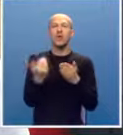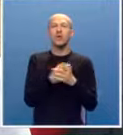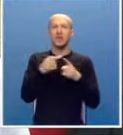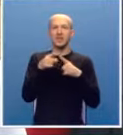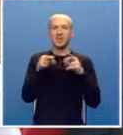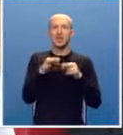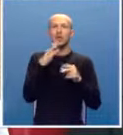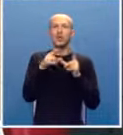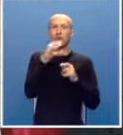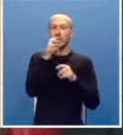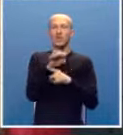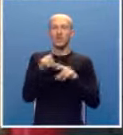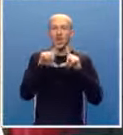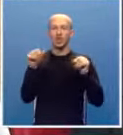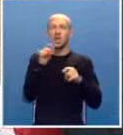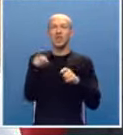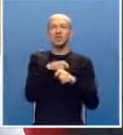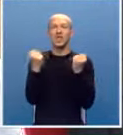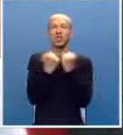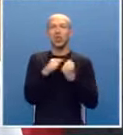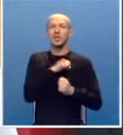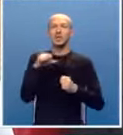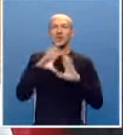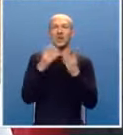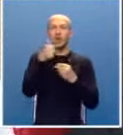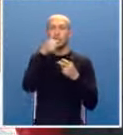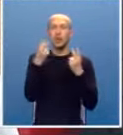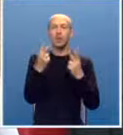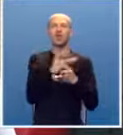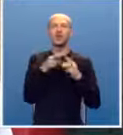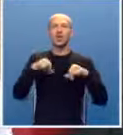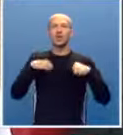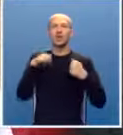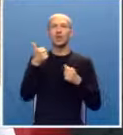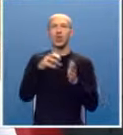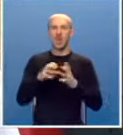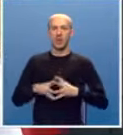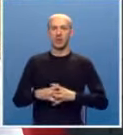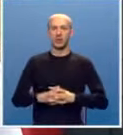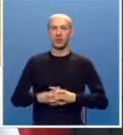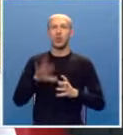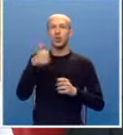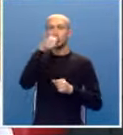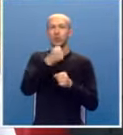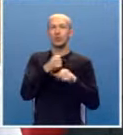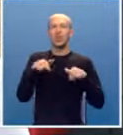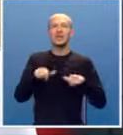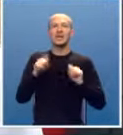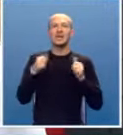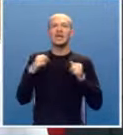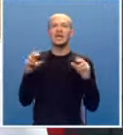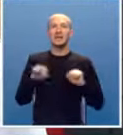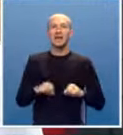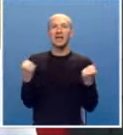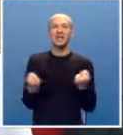kad je u pitanju vrtić, kad je u pitanju rekonstrukcija škola i sve ono što je neophodno za život, da kažem, jednog grada. Ono što podržavam ovdje jeste zaista